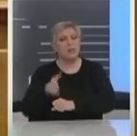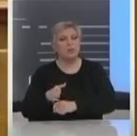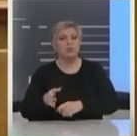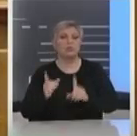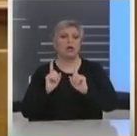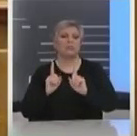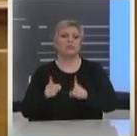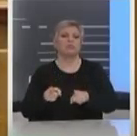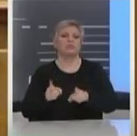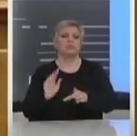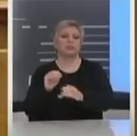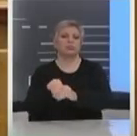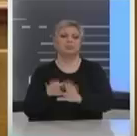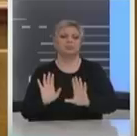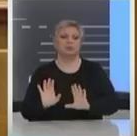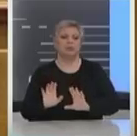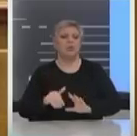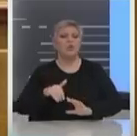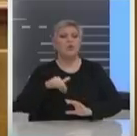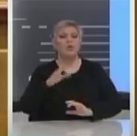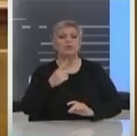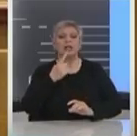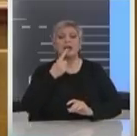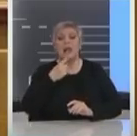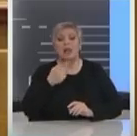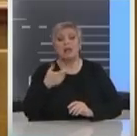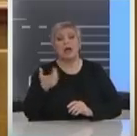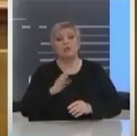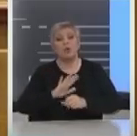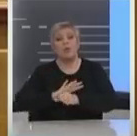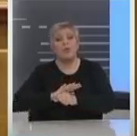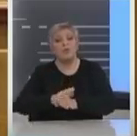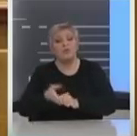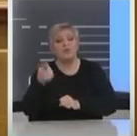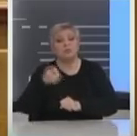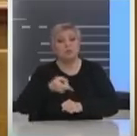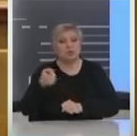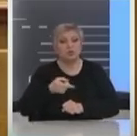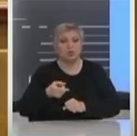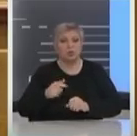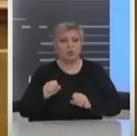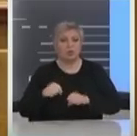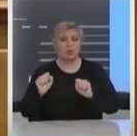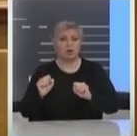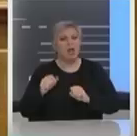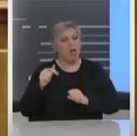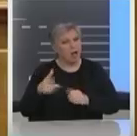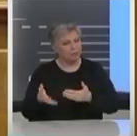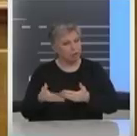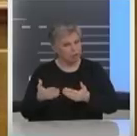απόφασης χωρίς να τίθενται και ζητήματα απαρτίας και αυτό είναι προς όφελος και των εργατικών